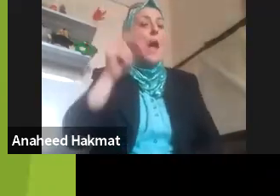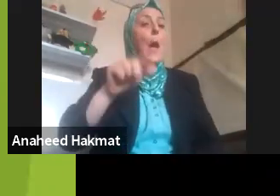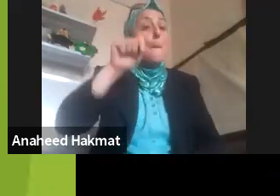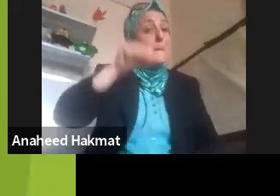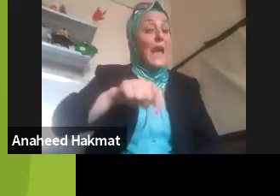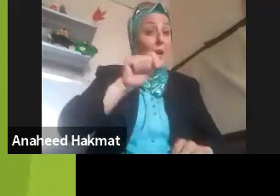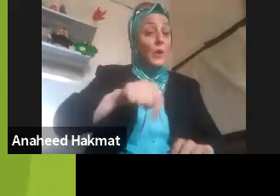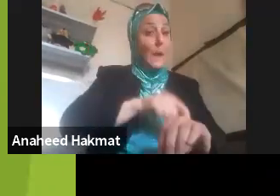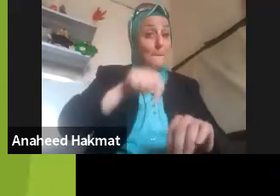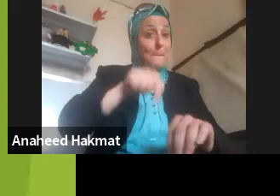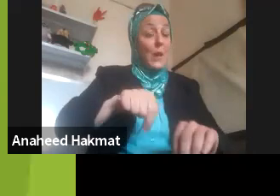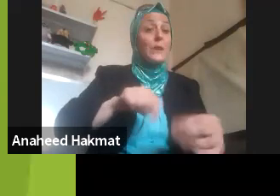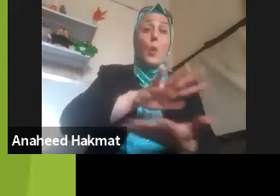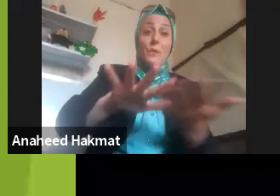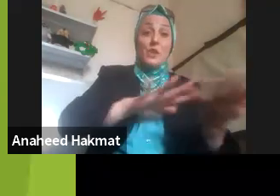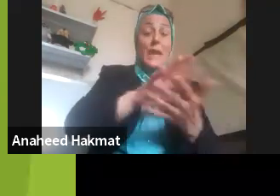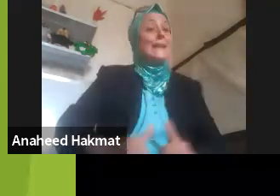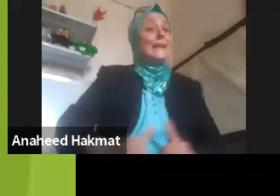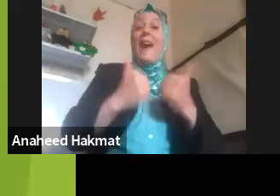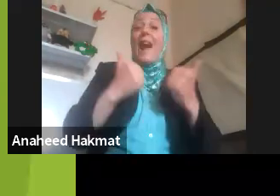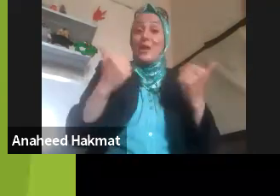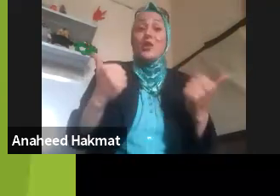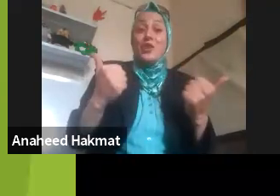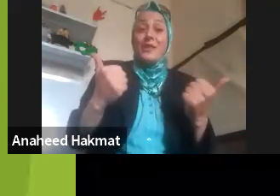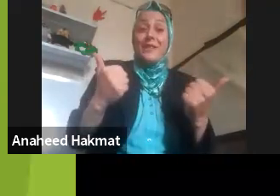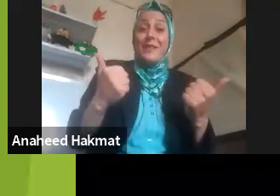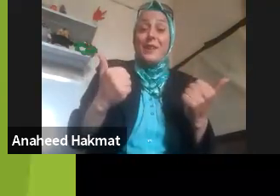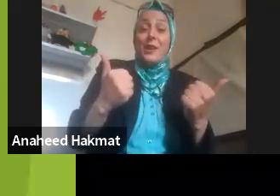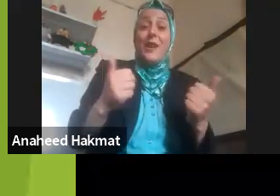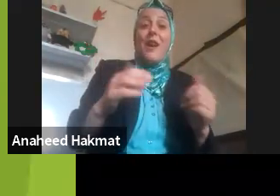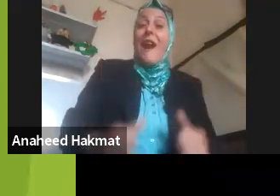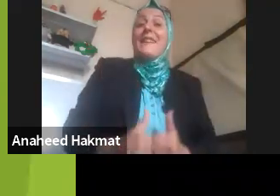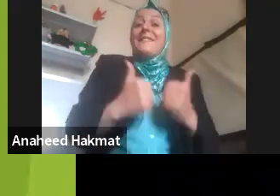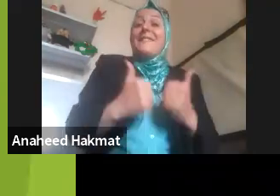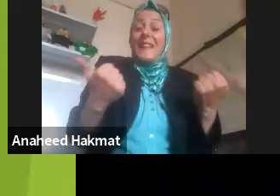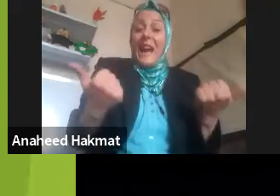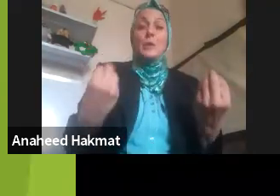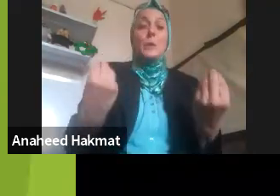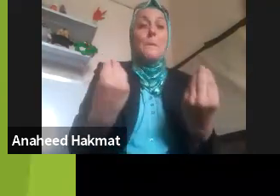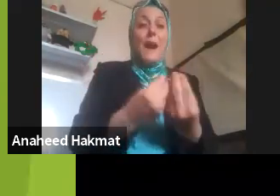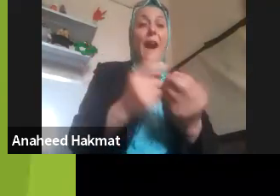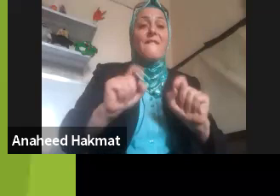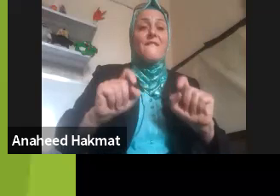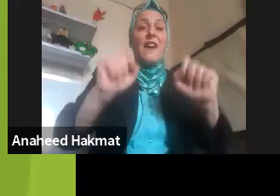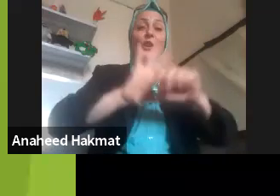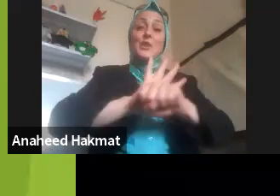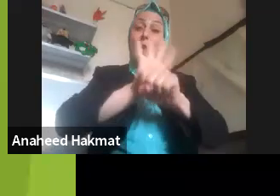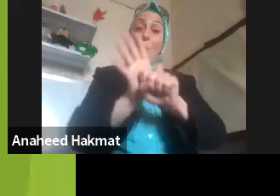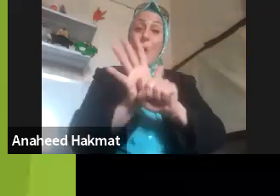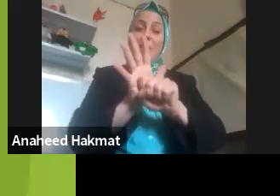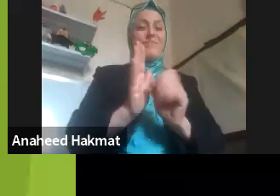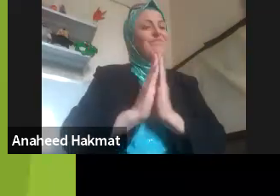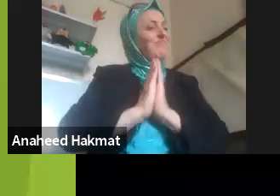نعيشه، وضع التعايش مع كورونا للأسف،